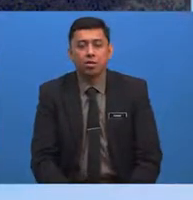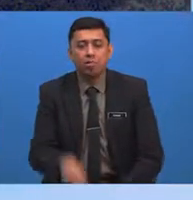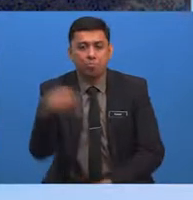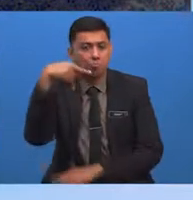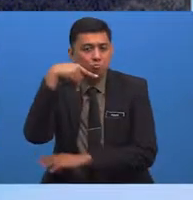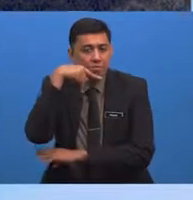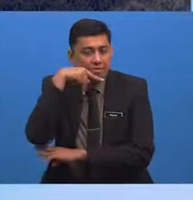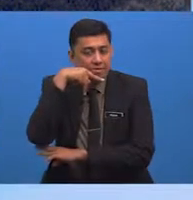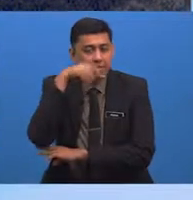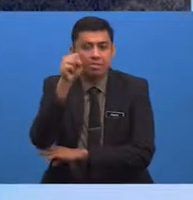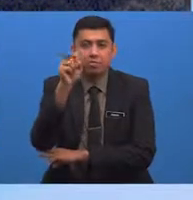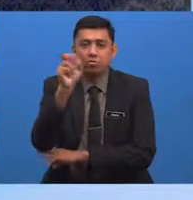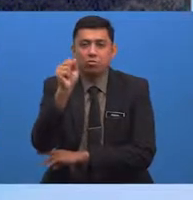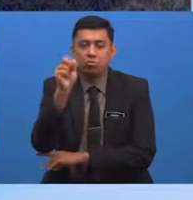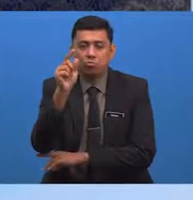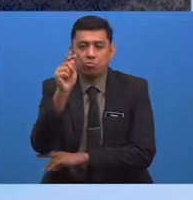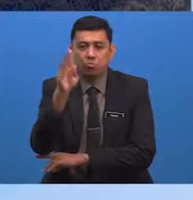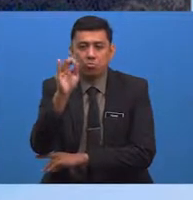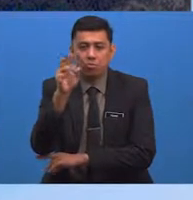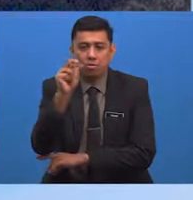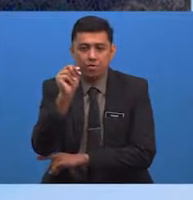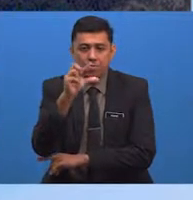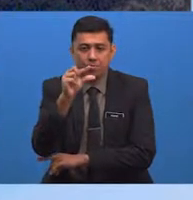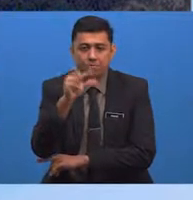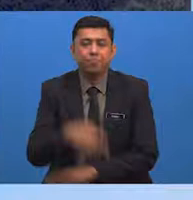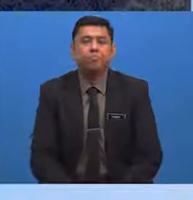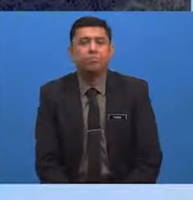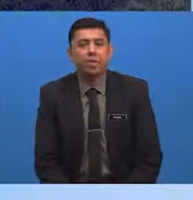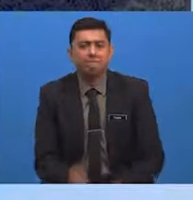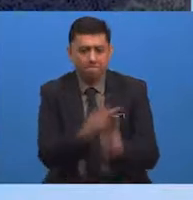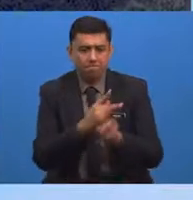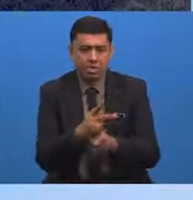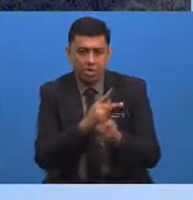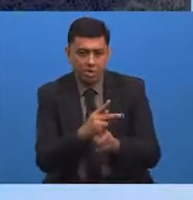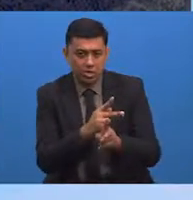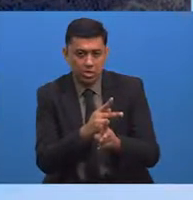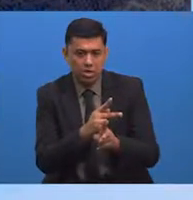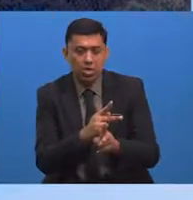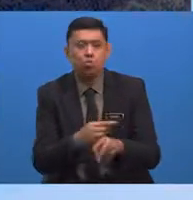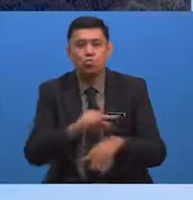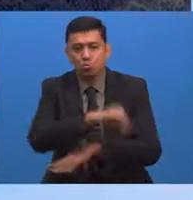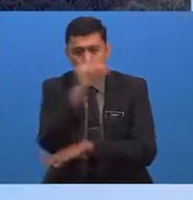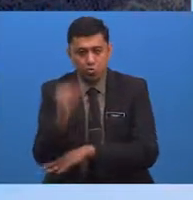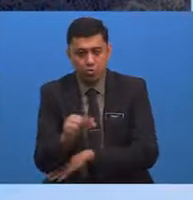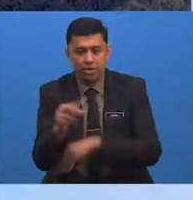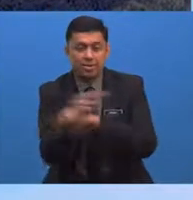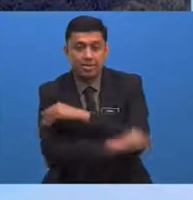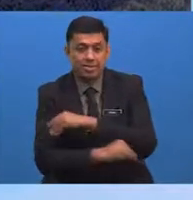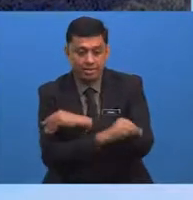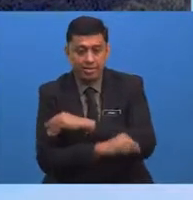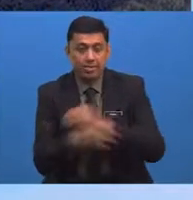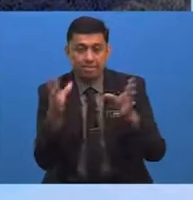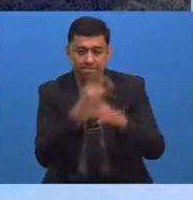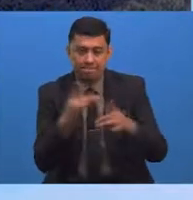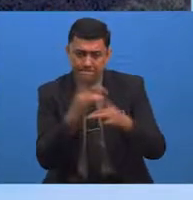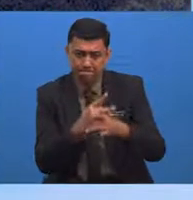Santubong. Puteri Santubong, Puteri Sejenjang, penjaga gunung negeri Sarawak. Manis si ada dapat